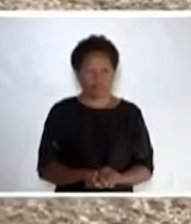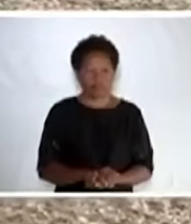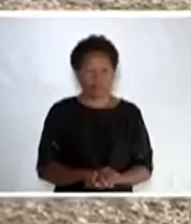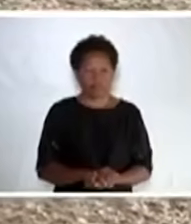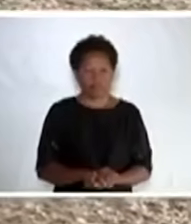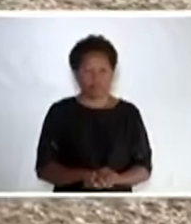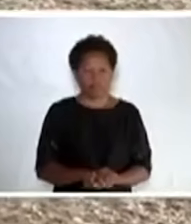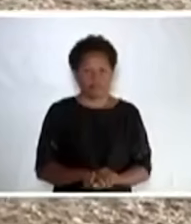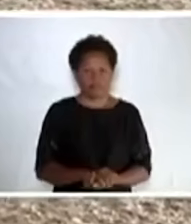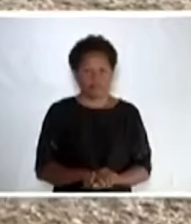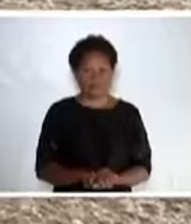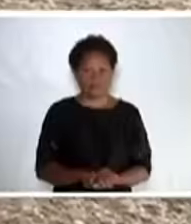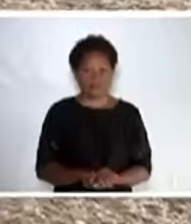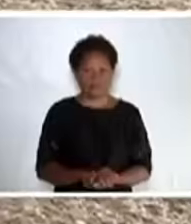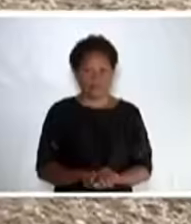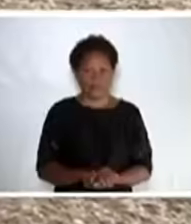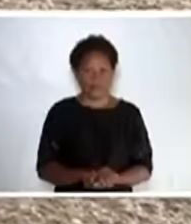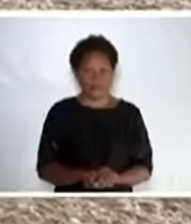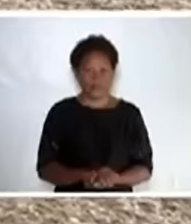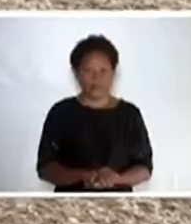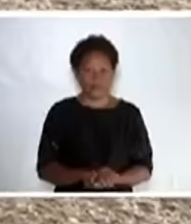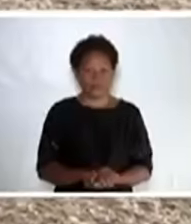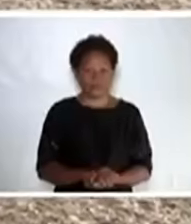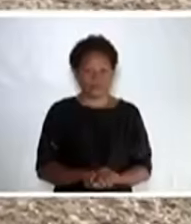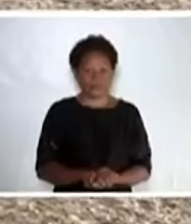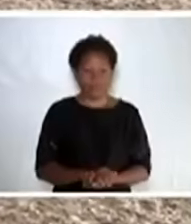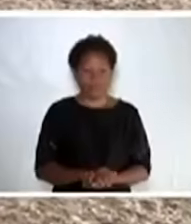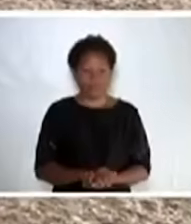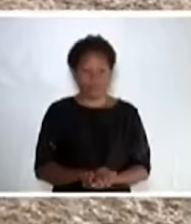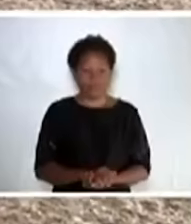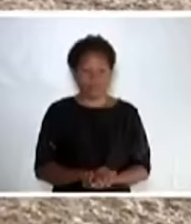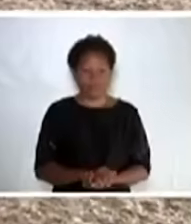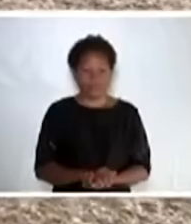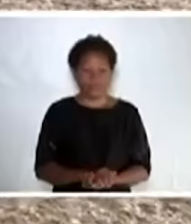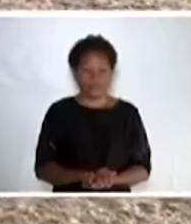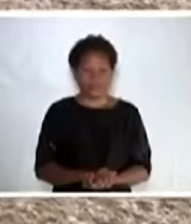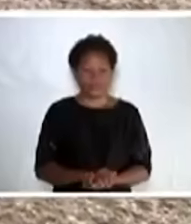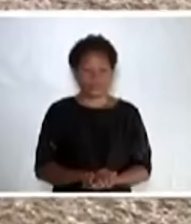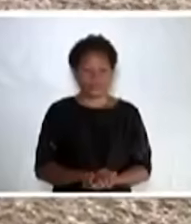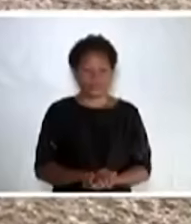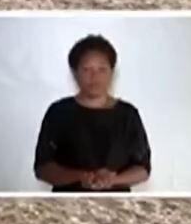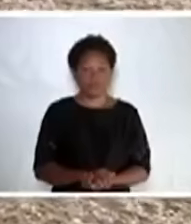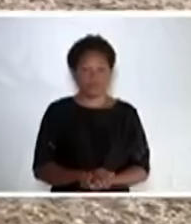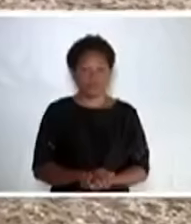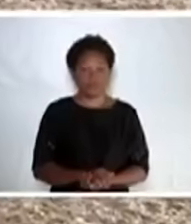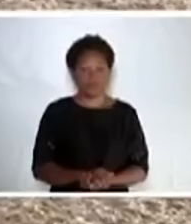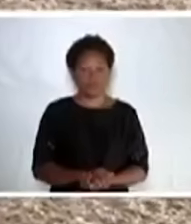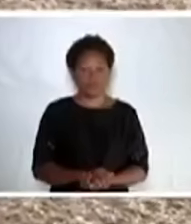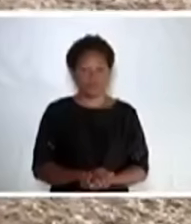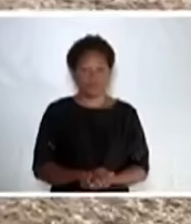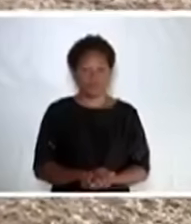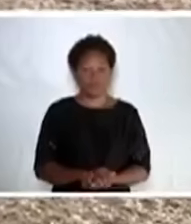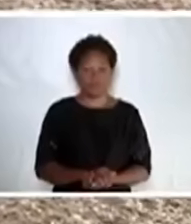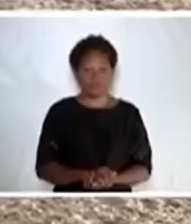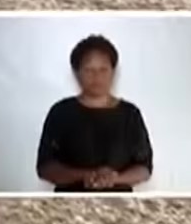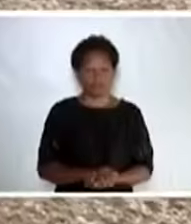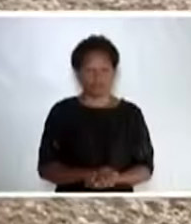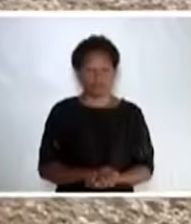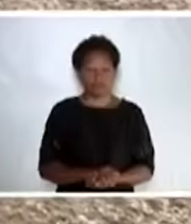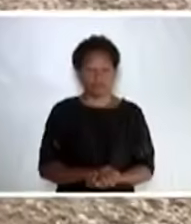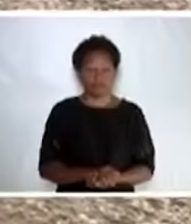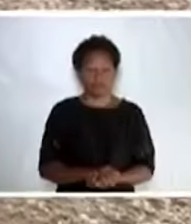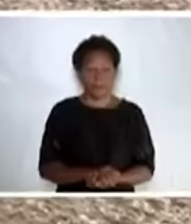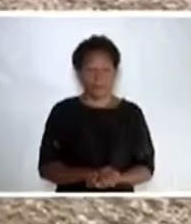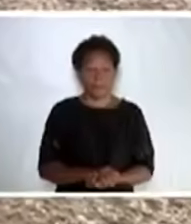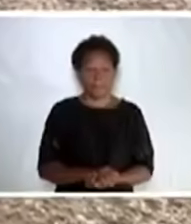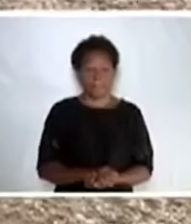हमारी हिफाजत के लिए अपनी ज़िंदगी को दांव पर लगाते हैं और इतने ज़्यादा डिसिप्लिन में ये रहते हैं। और आप देख रहे हैं जिस तरह से